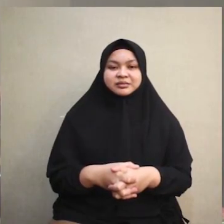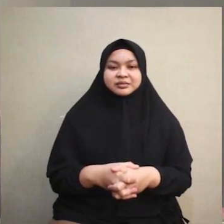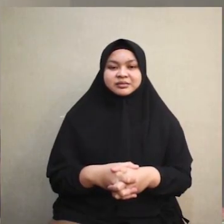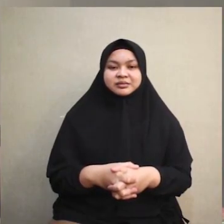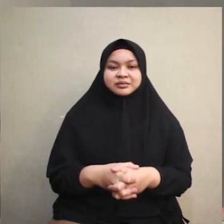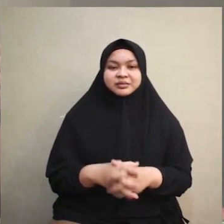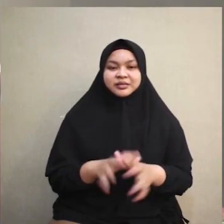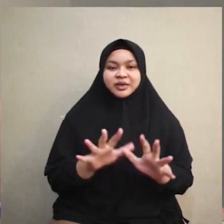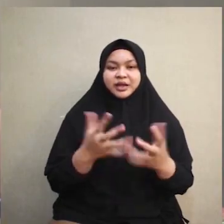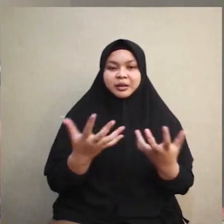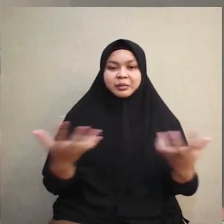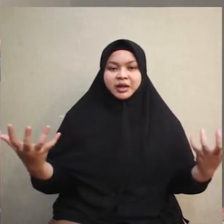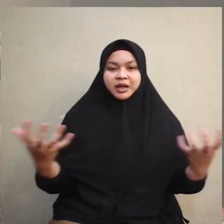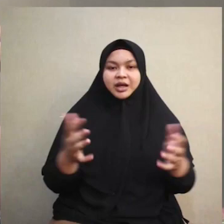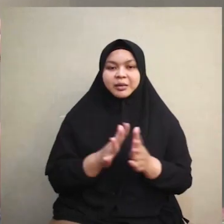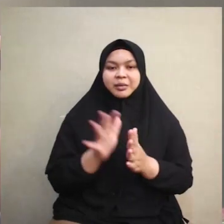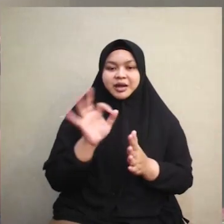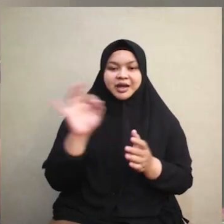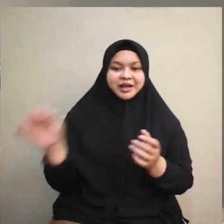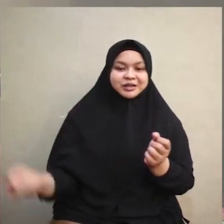tapi bedanya nih